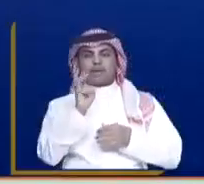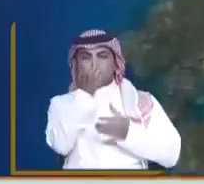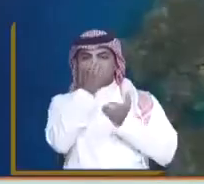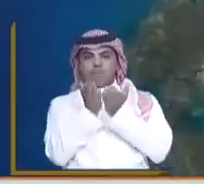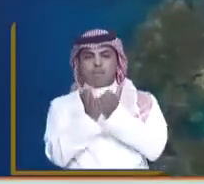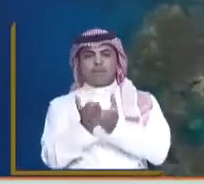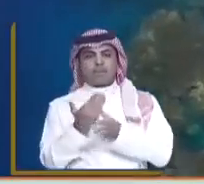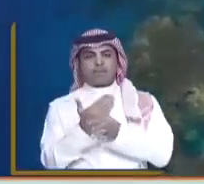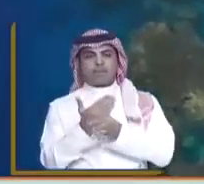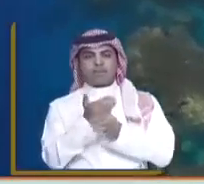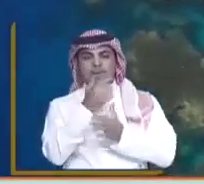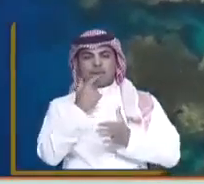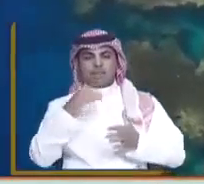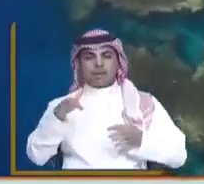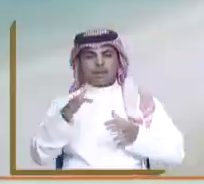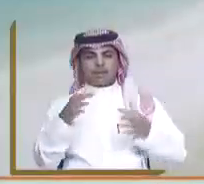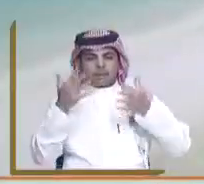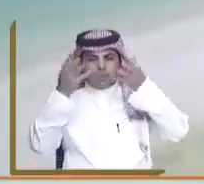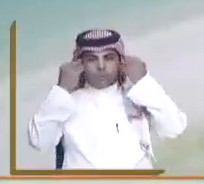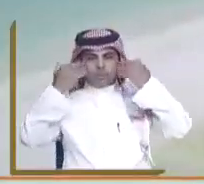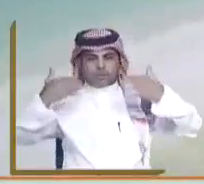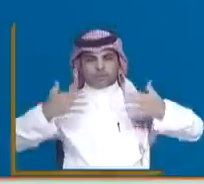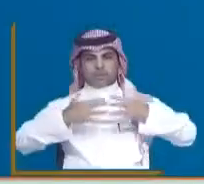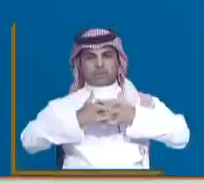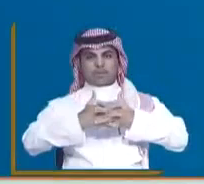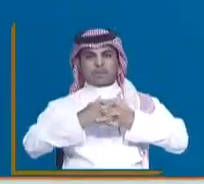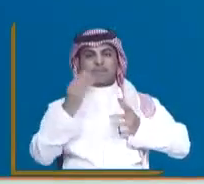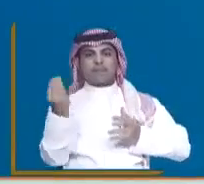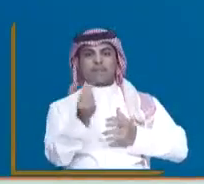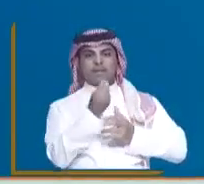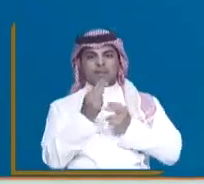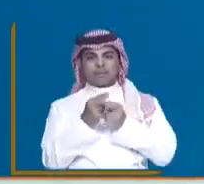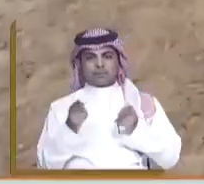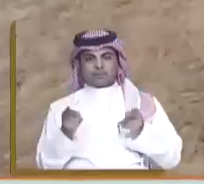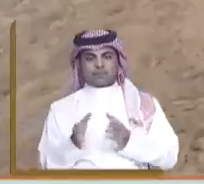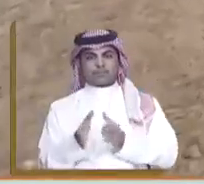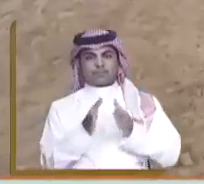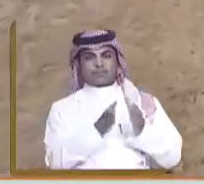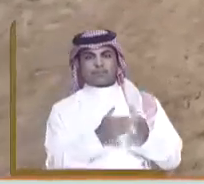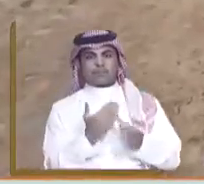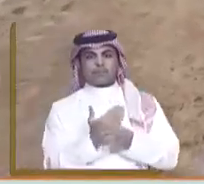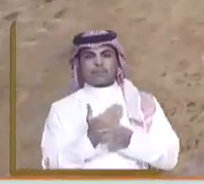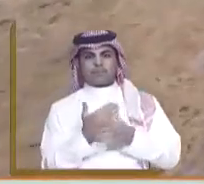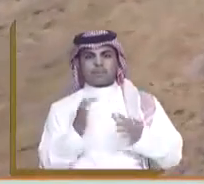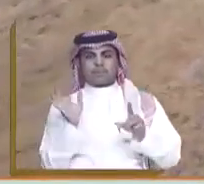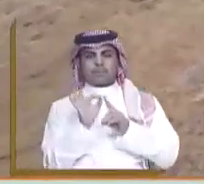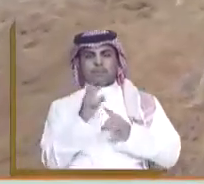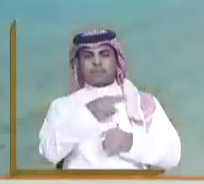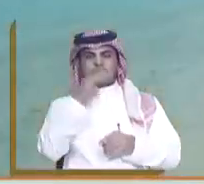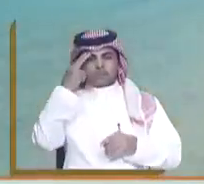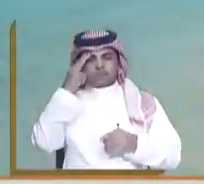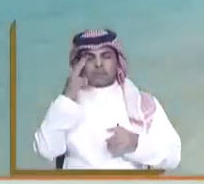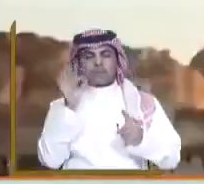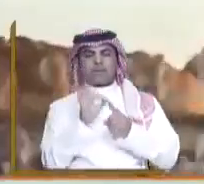لتبادل الخبرات وتقديم افضل الممارسات السياحيه المشتركه بينهما وذلك لتعزيز مكانه السعوديه